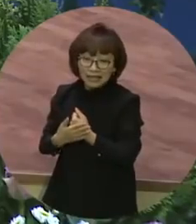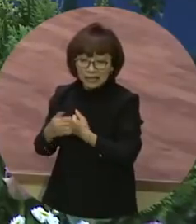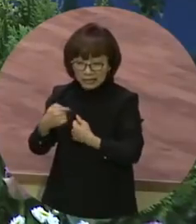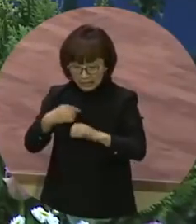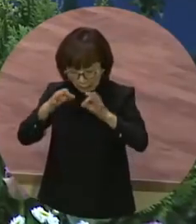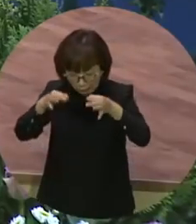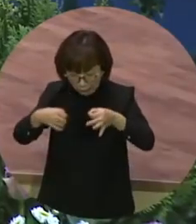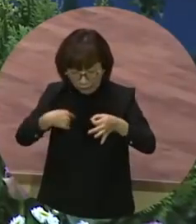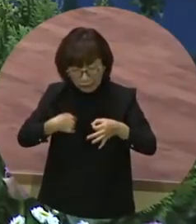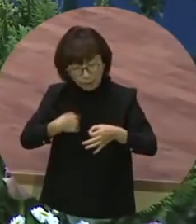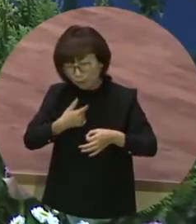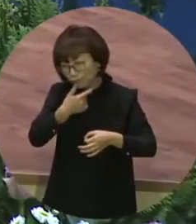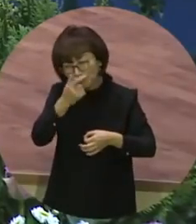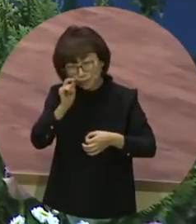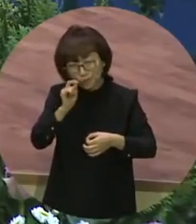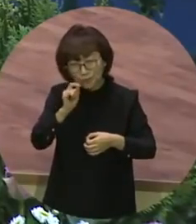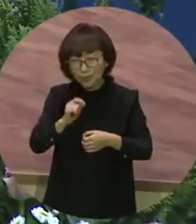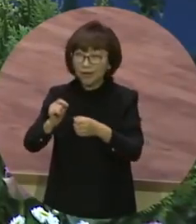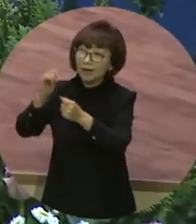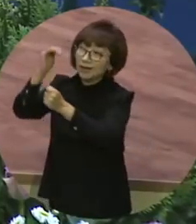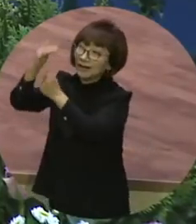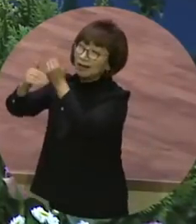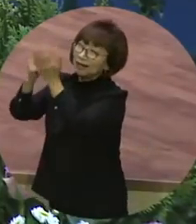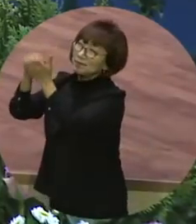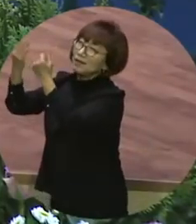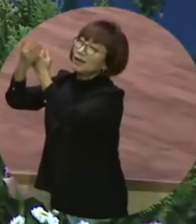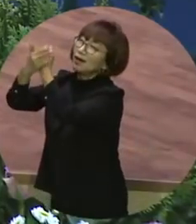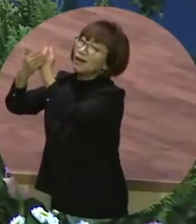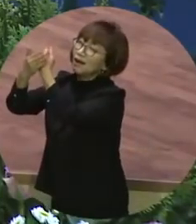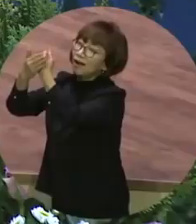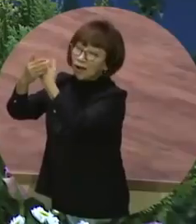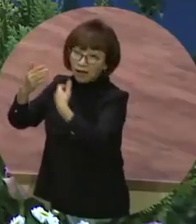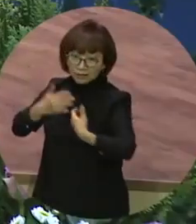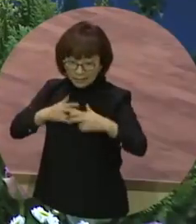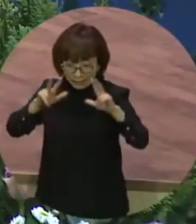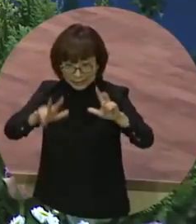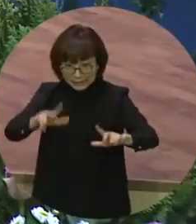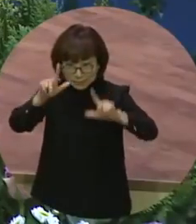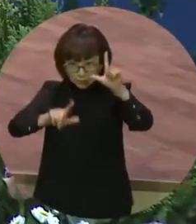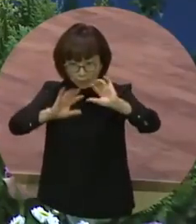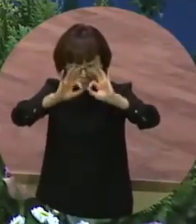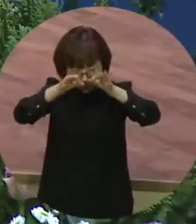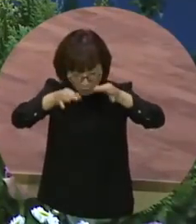무엇을 하겠냐? 하나님 은혜가 나의 나된 것은 하나님의 은혜로라.